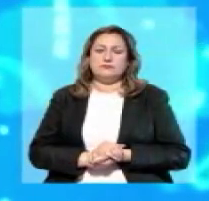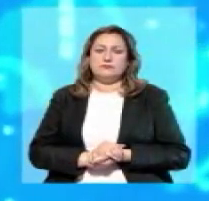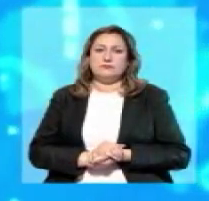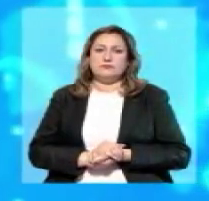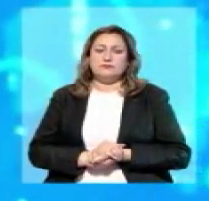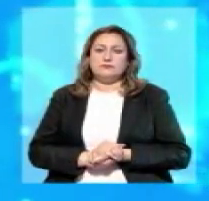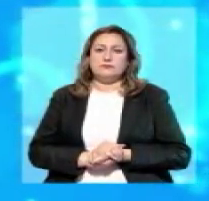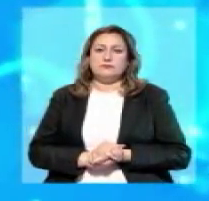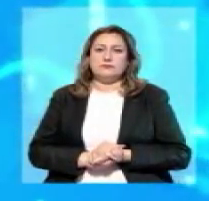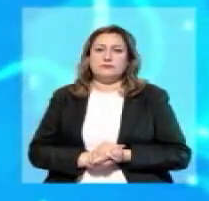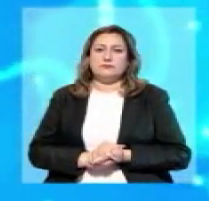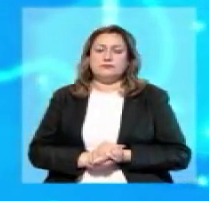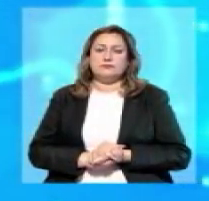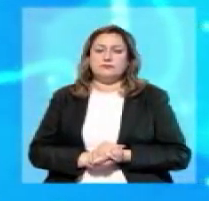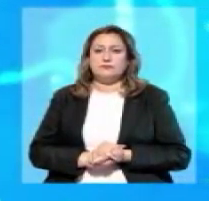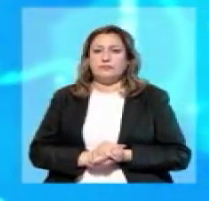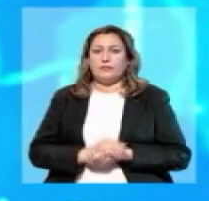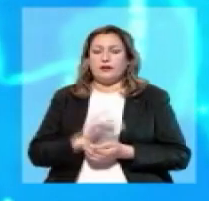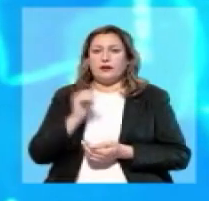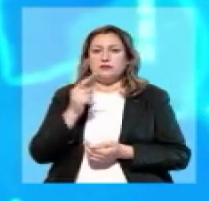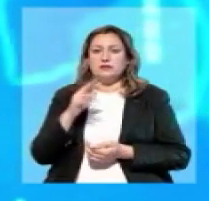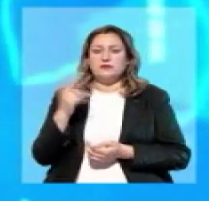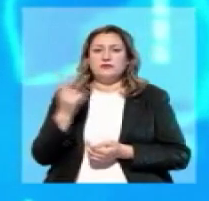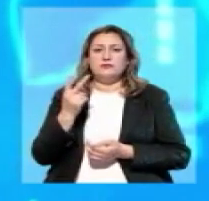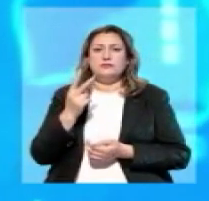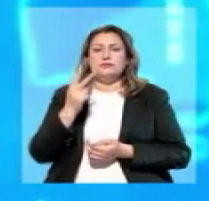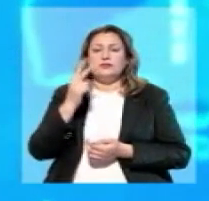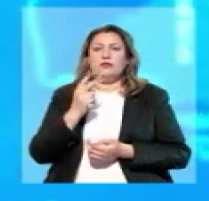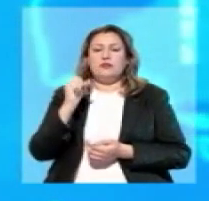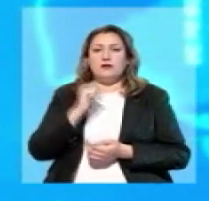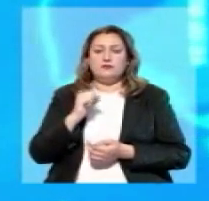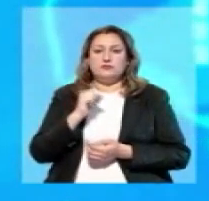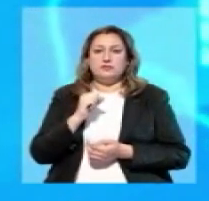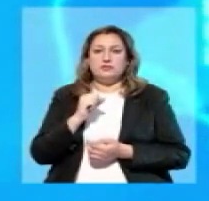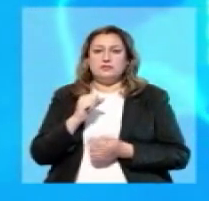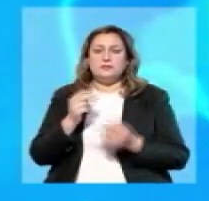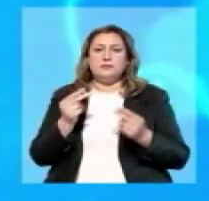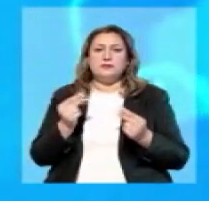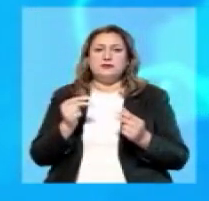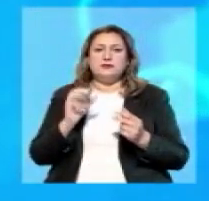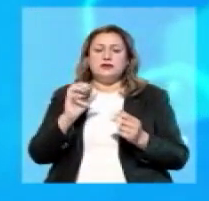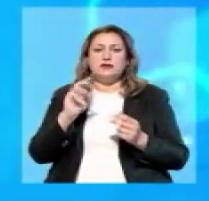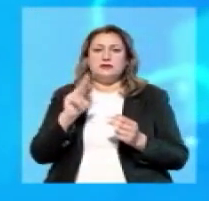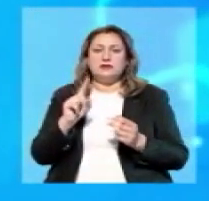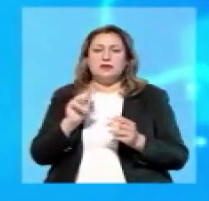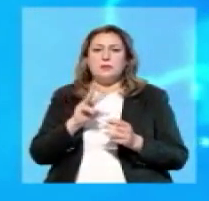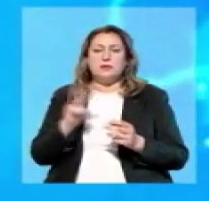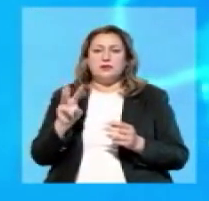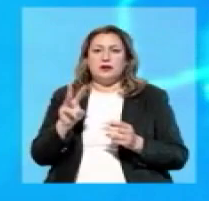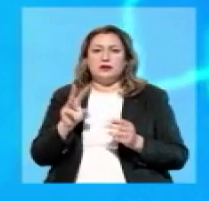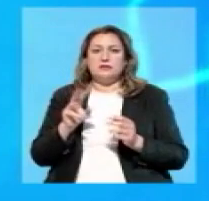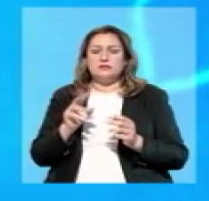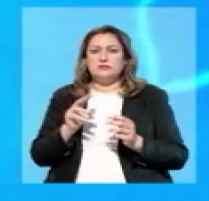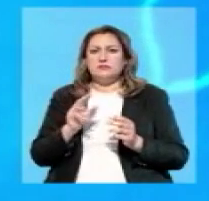Бизнес-еңбек кезет порталында 8 тамыздан бастап бизнес-идеяларды іске асыру үшін грант алуға өтінім қабылдау басталды. Мемлекеттік